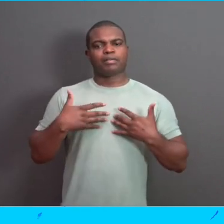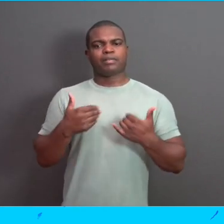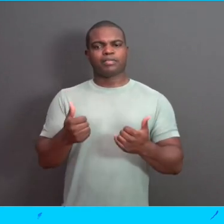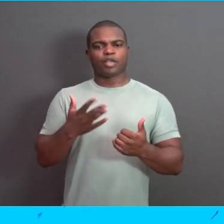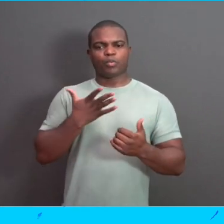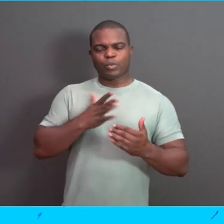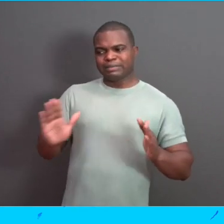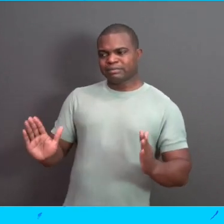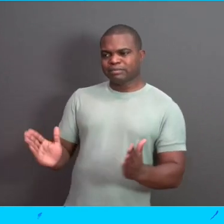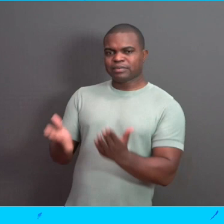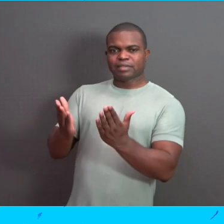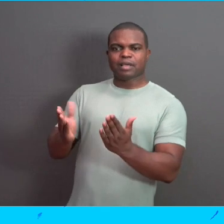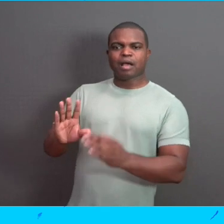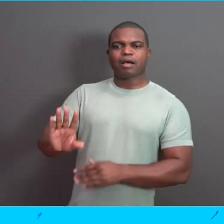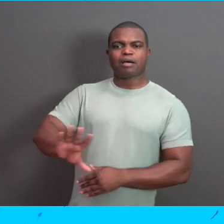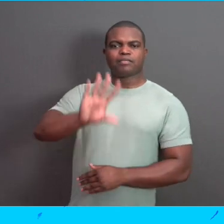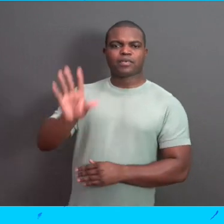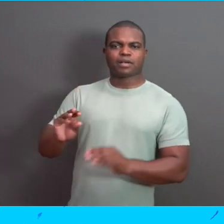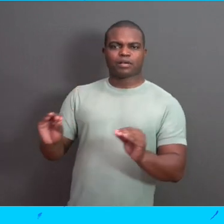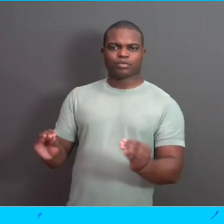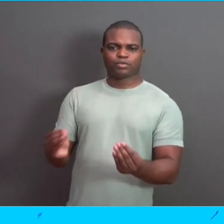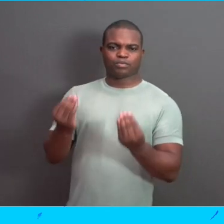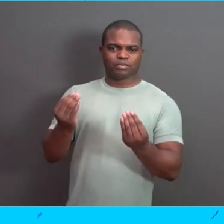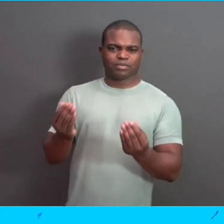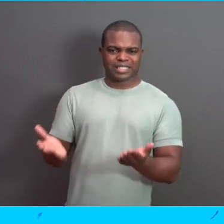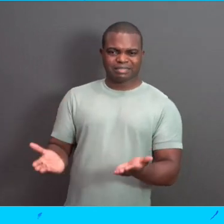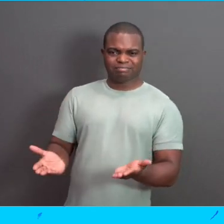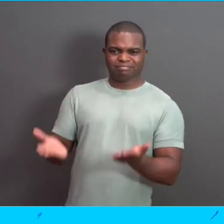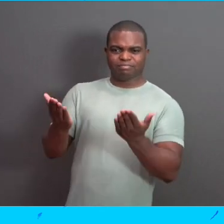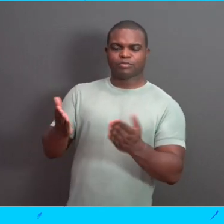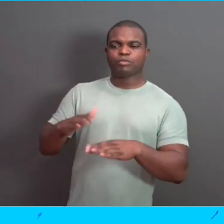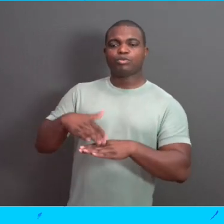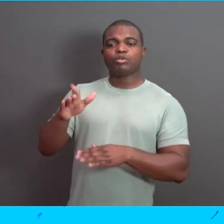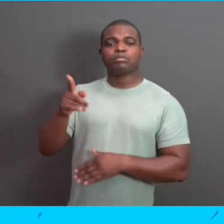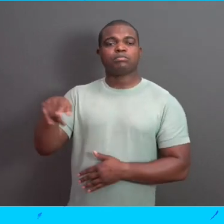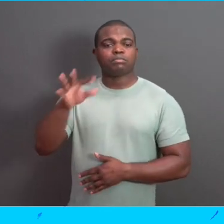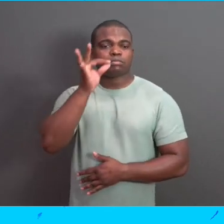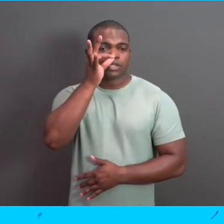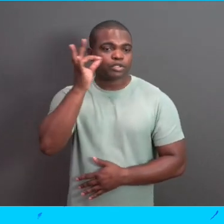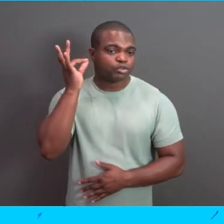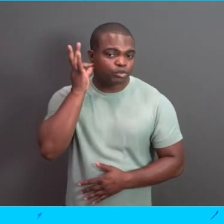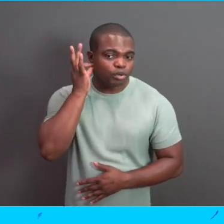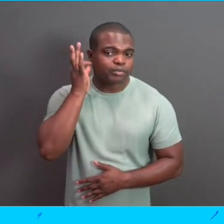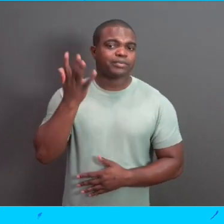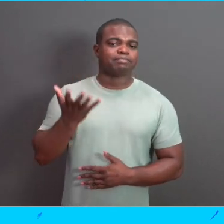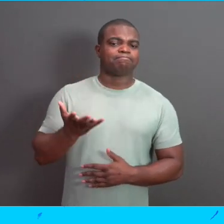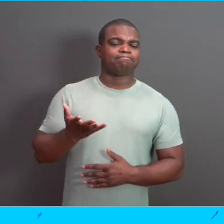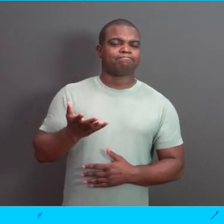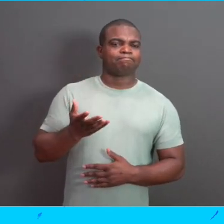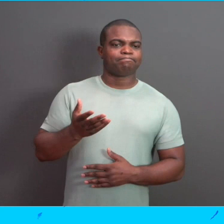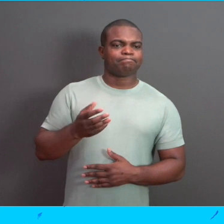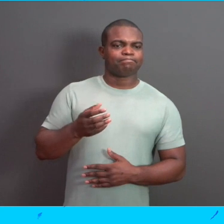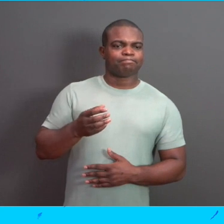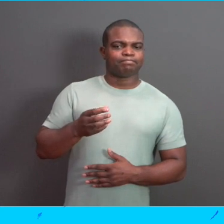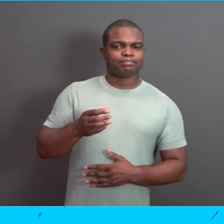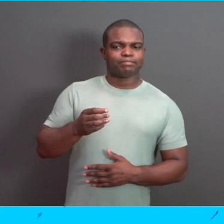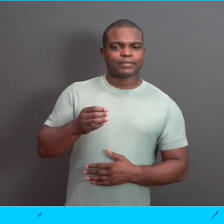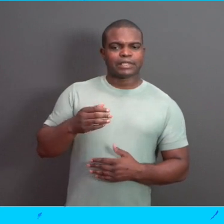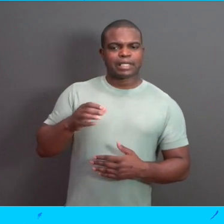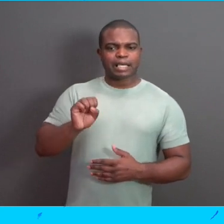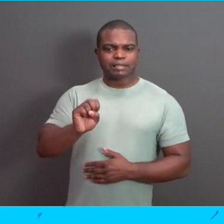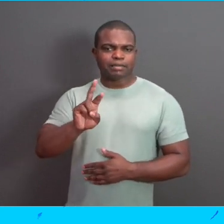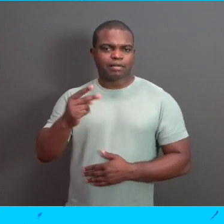compris le mariage des jeunes et le droit sexuel. Salut,